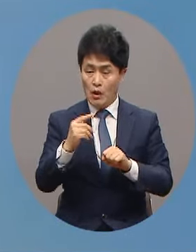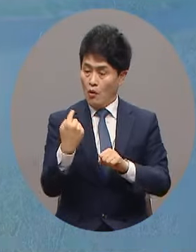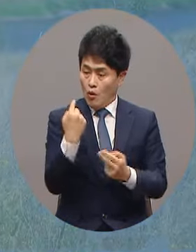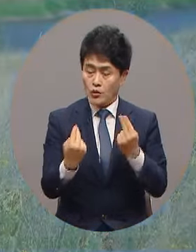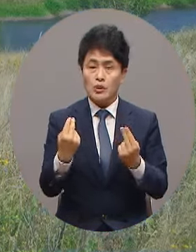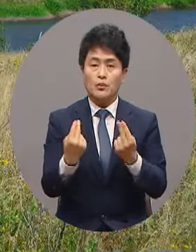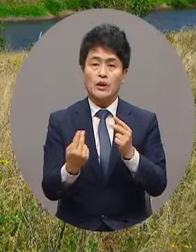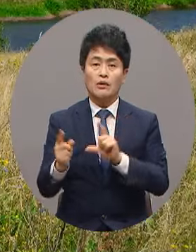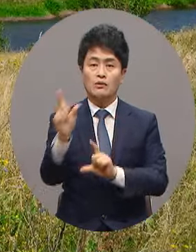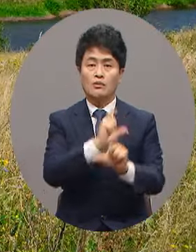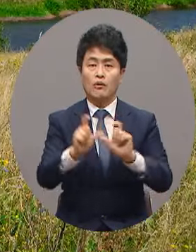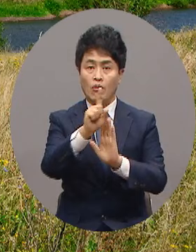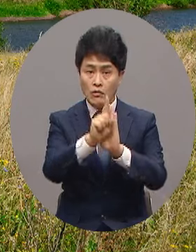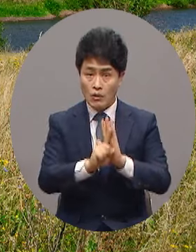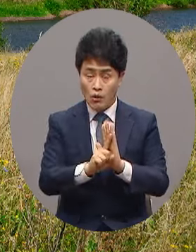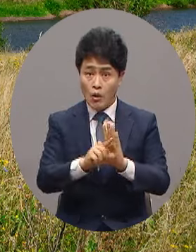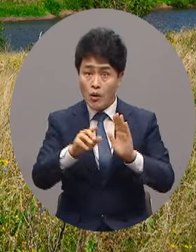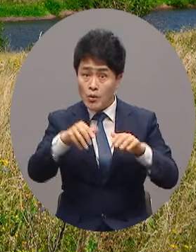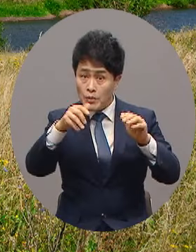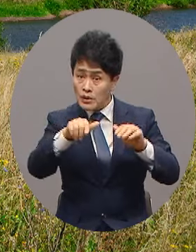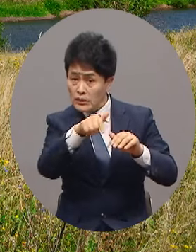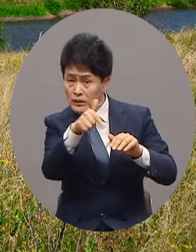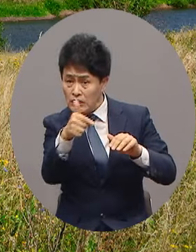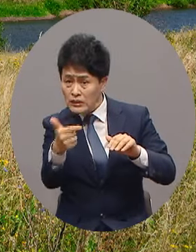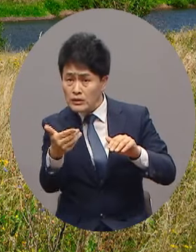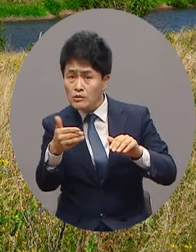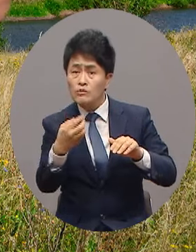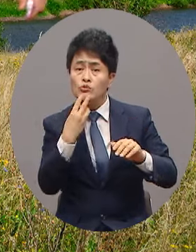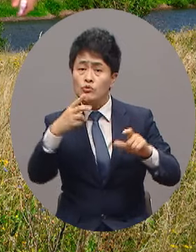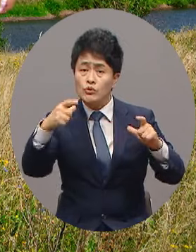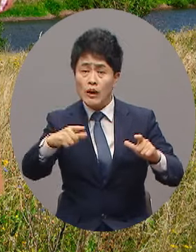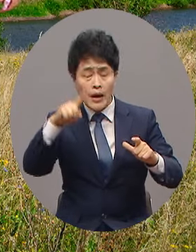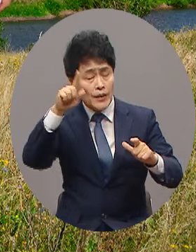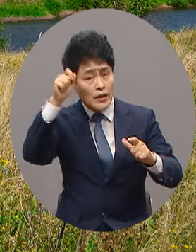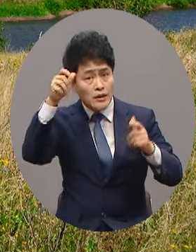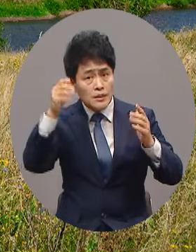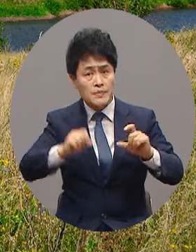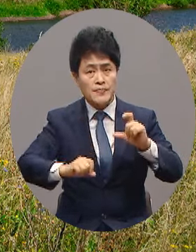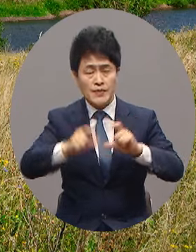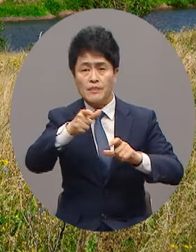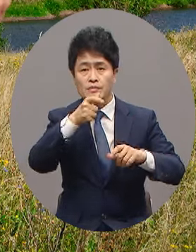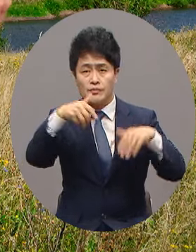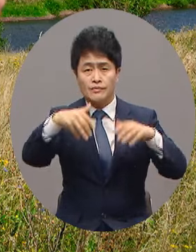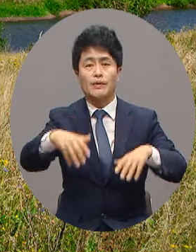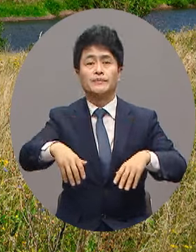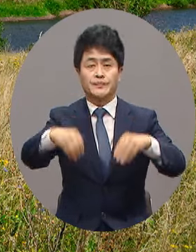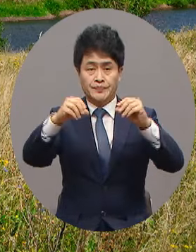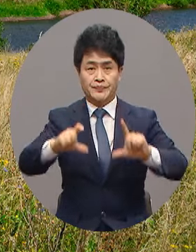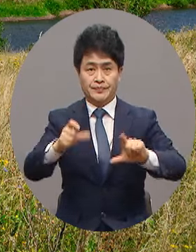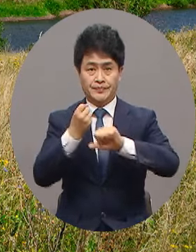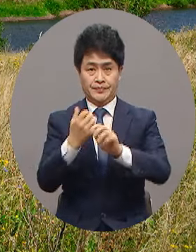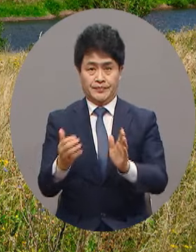어제보다 낮겠습니다 비는 오늘 늦은 밤에 수도권을 시작으로 내일 새벽에는 대부분 그치겠습니다 날씨였습니다